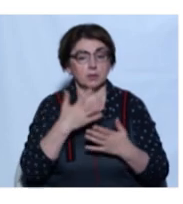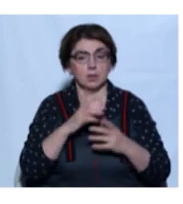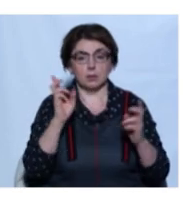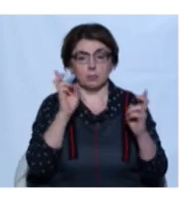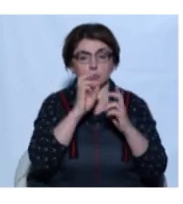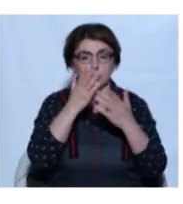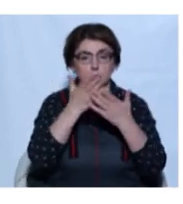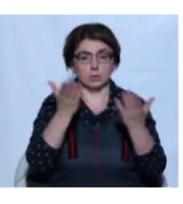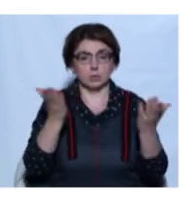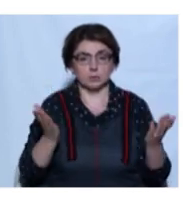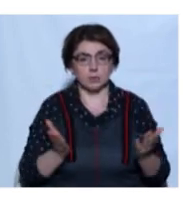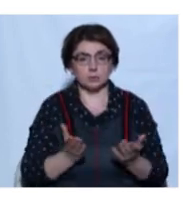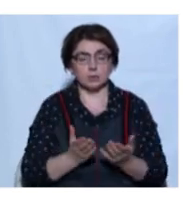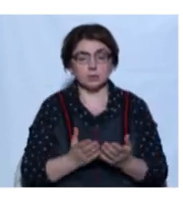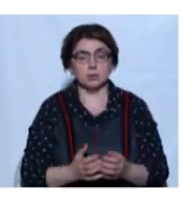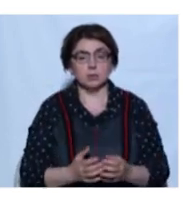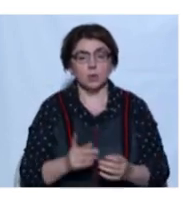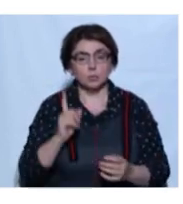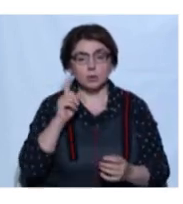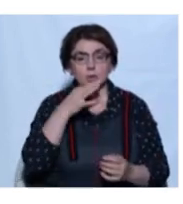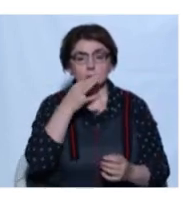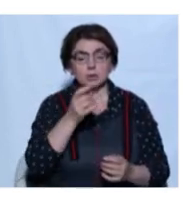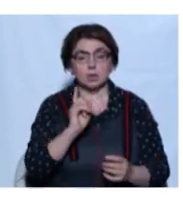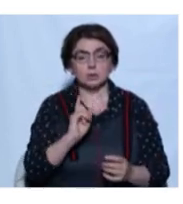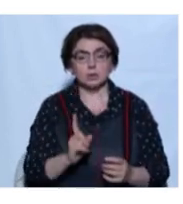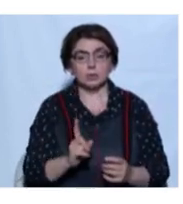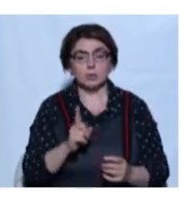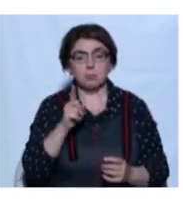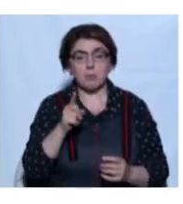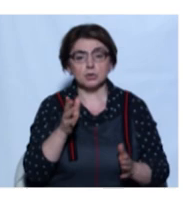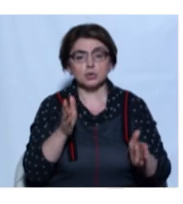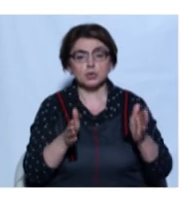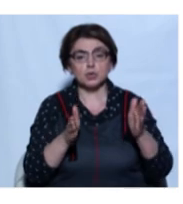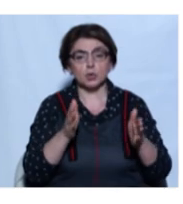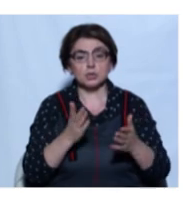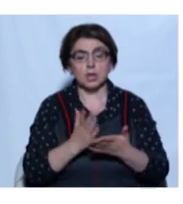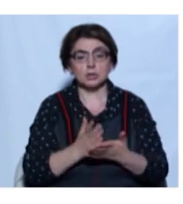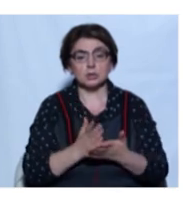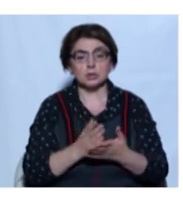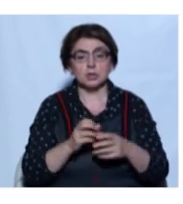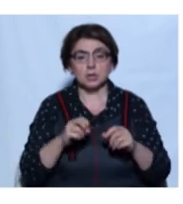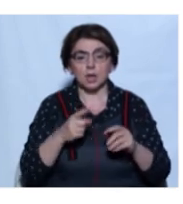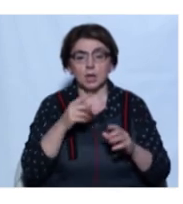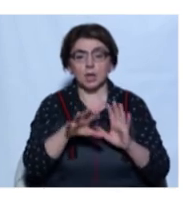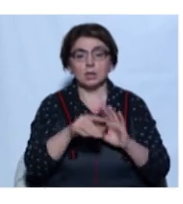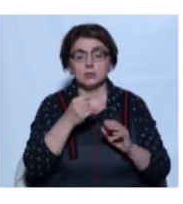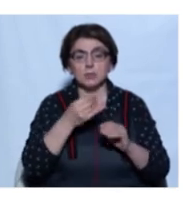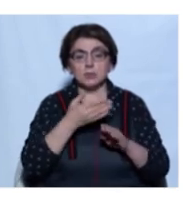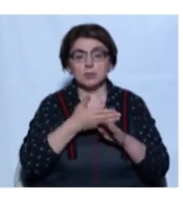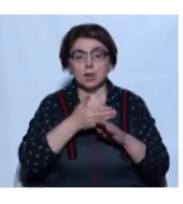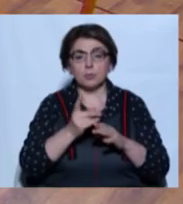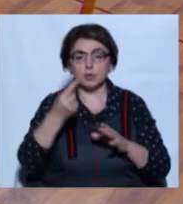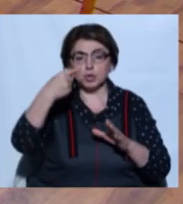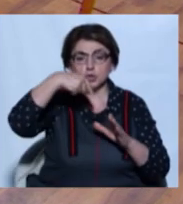Unebashi, da. Und da ist es so, dass die შეგვიძლია გამოვყოთ კიდევ